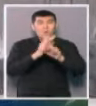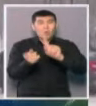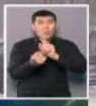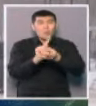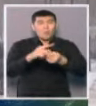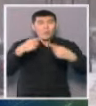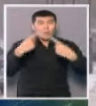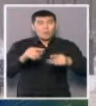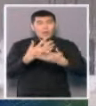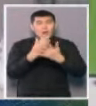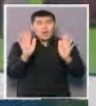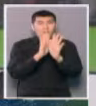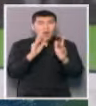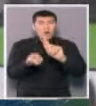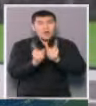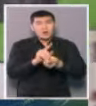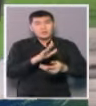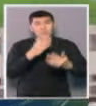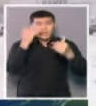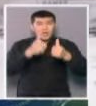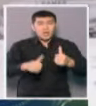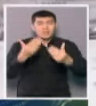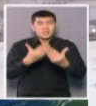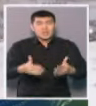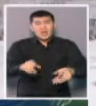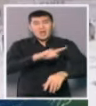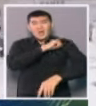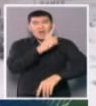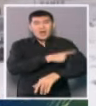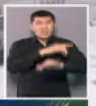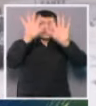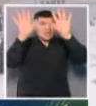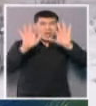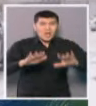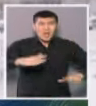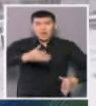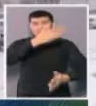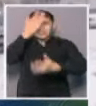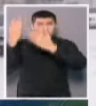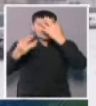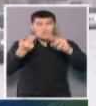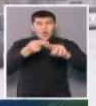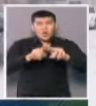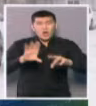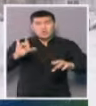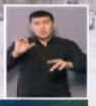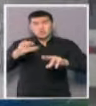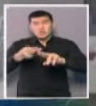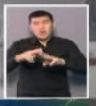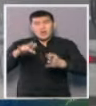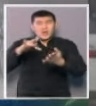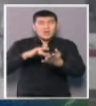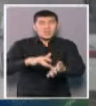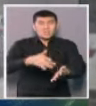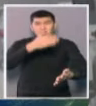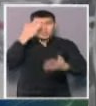өтуімен тұрақсыз ауа райда қалыптасты. Кей жерлерде қатты қар жауып, бұрқасын болуда. Солтүстік батыстан